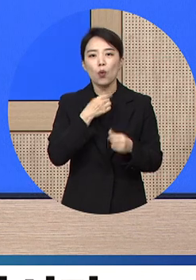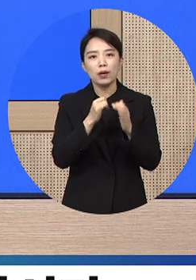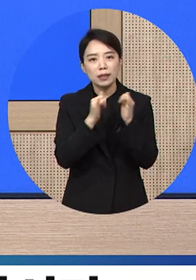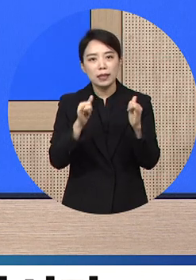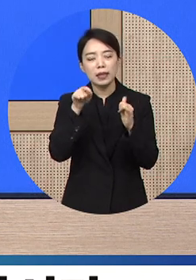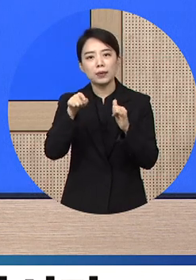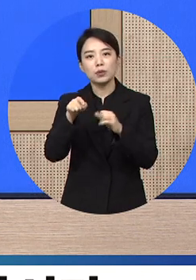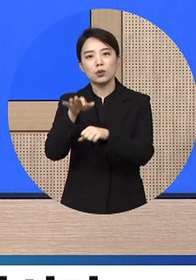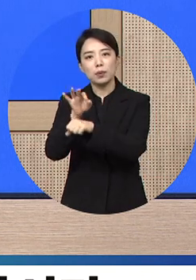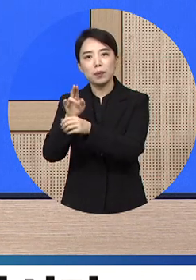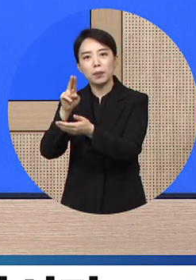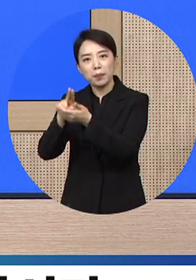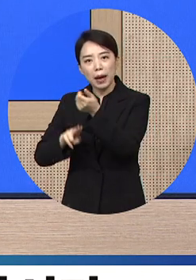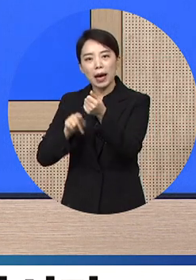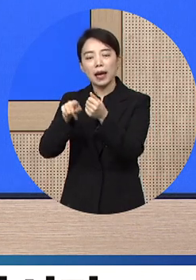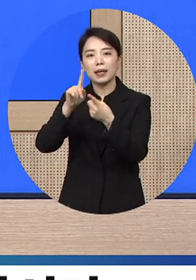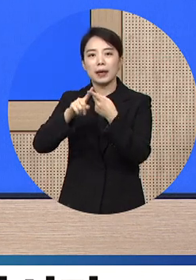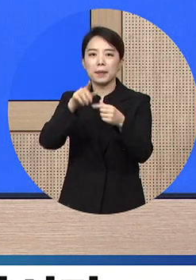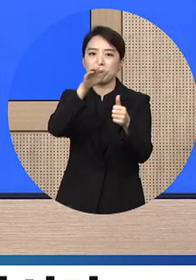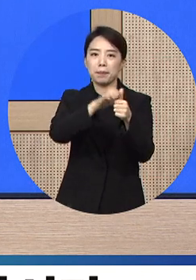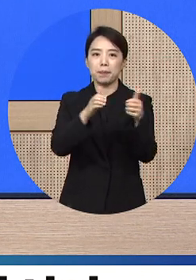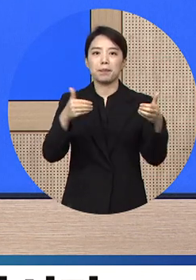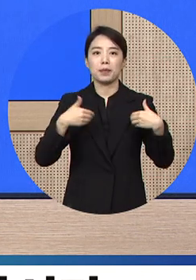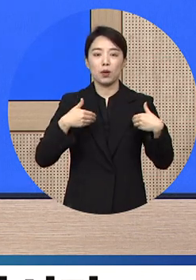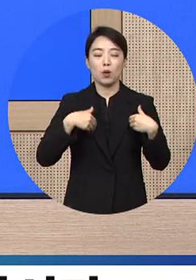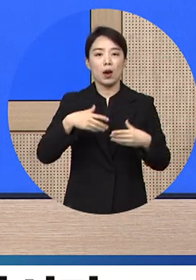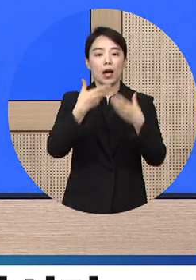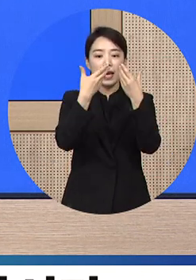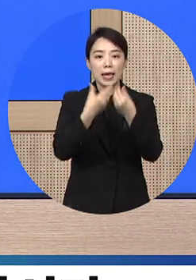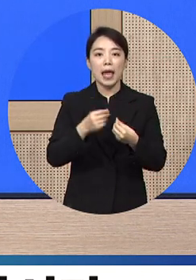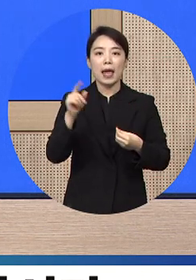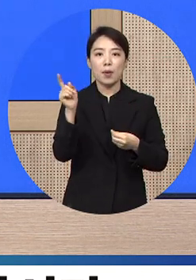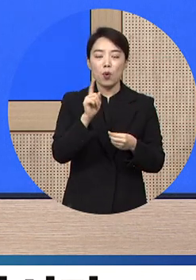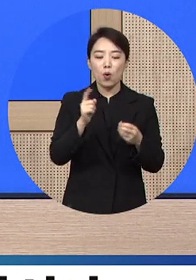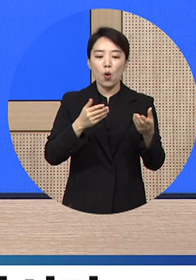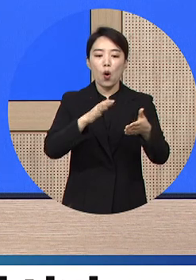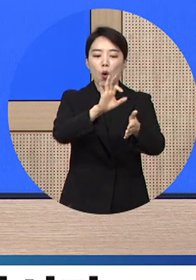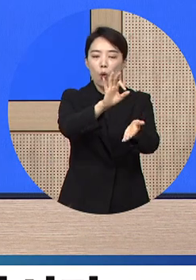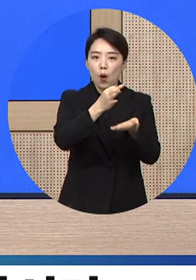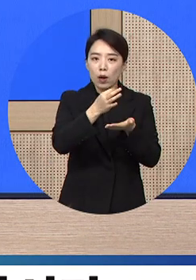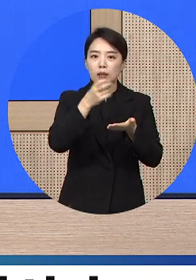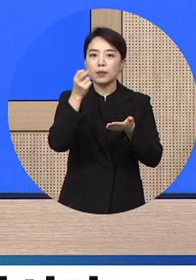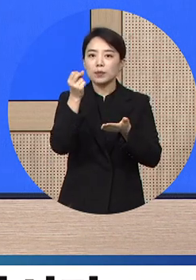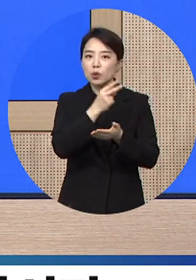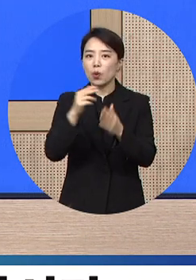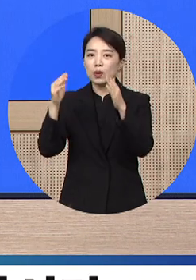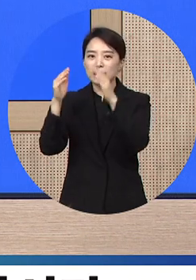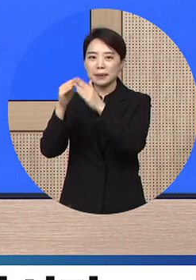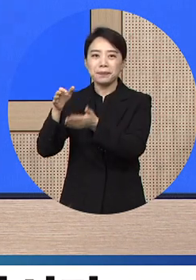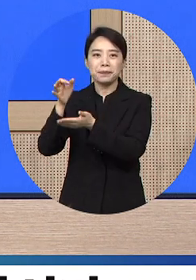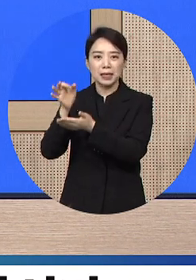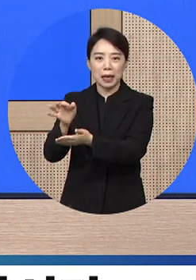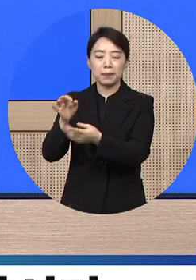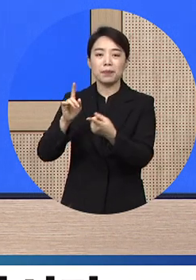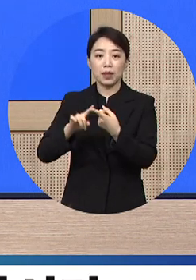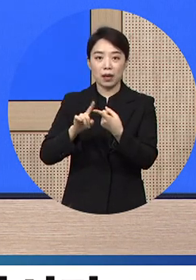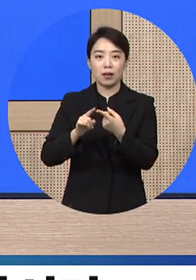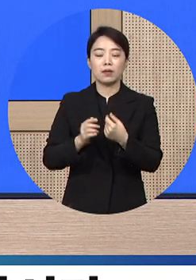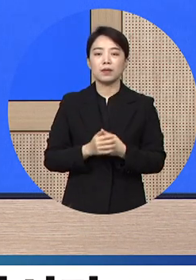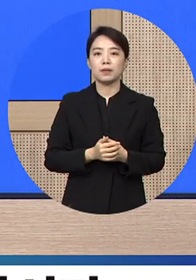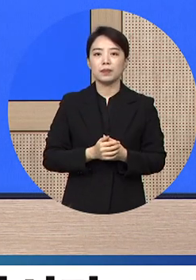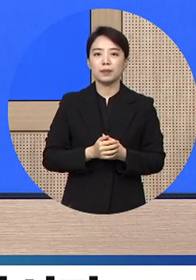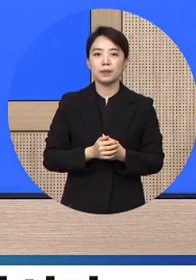것들이 있습니다. 예를 들면은 노동시장의 인건비라든지 또는 부동산 시장의 부동산 가격 같은 것이죠. 이와